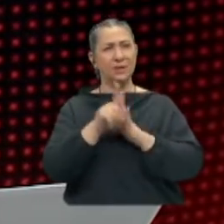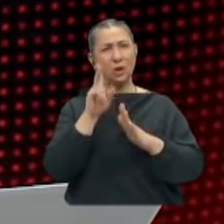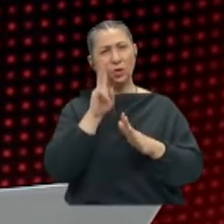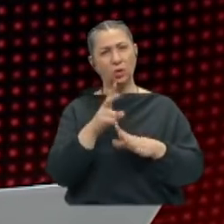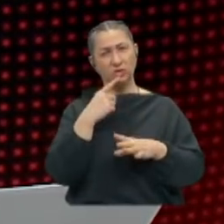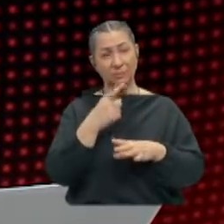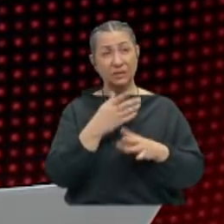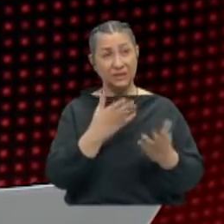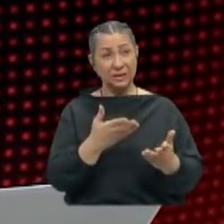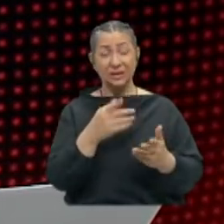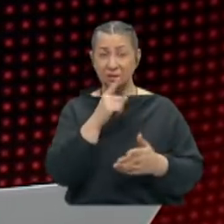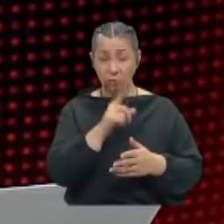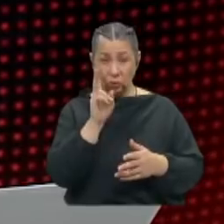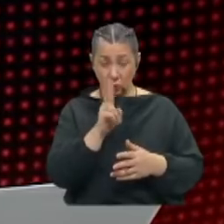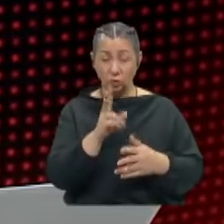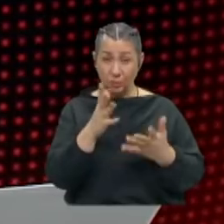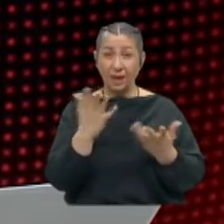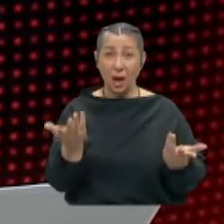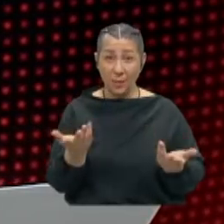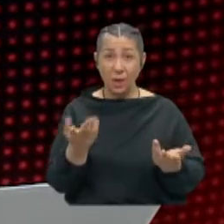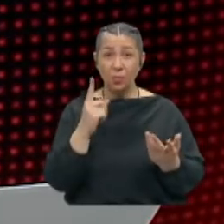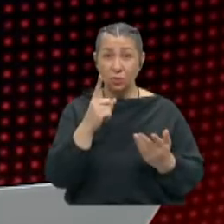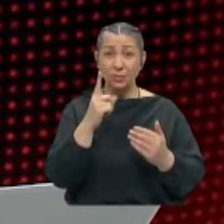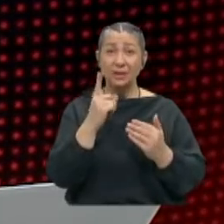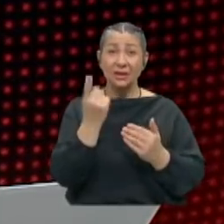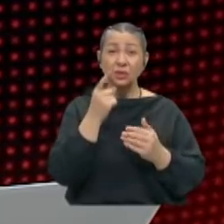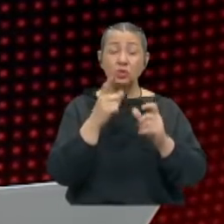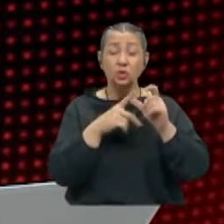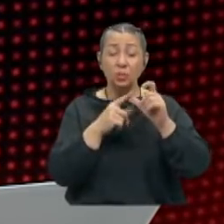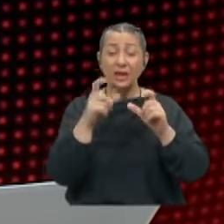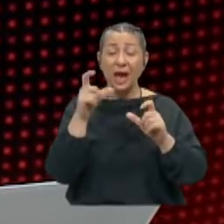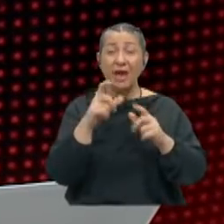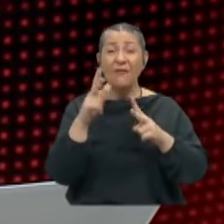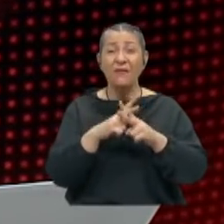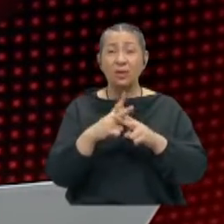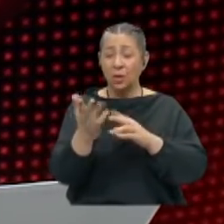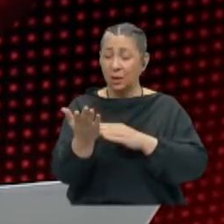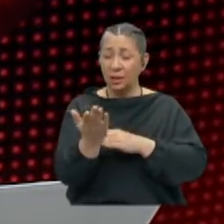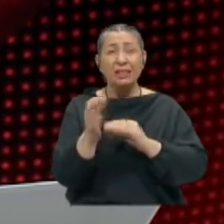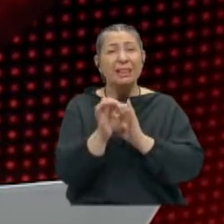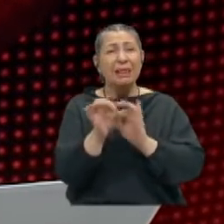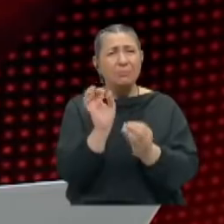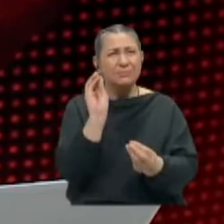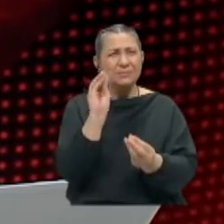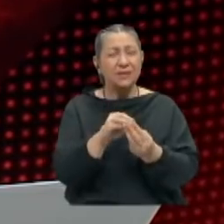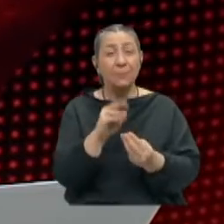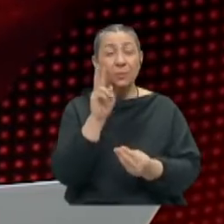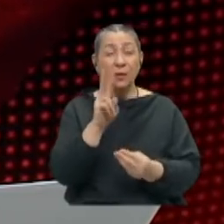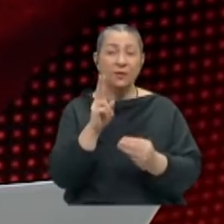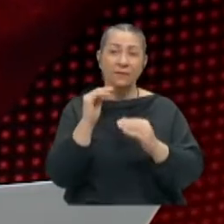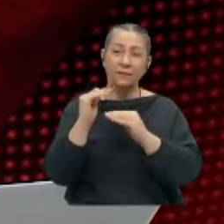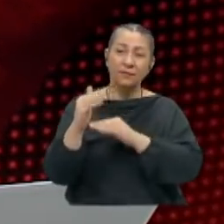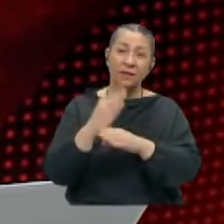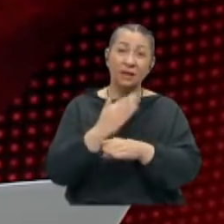görüyoruz demişsiniz. Siz görüyorsunuz belki ama bunu bir de Şubat ayı faturalarıyla tam zamları gören